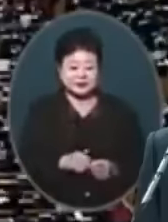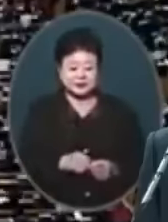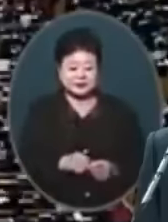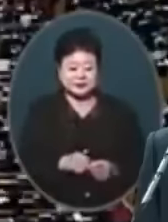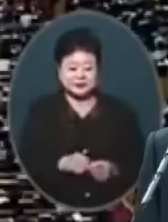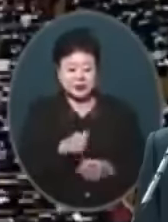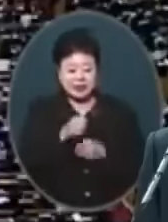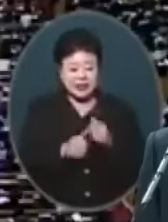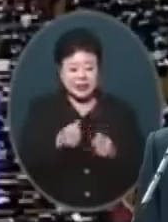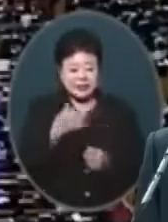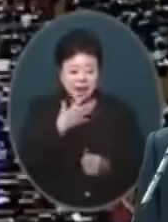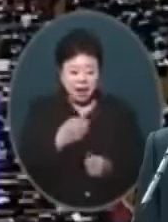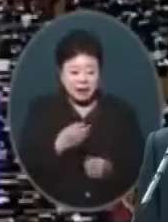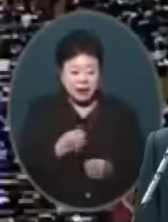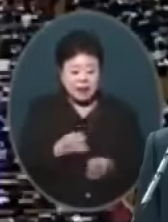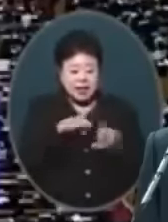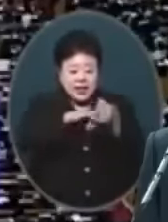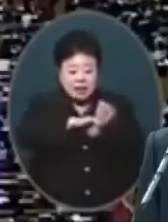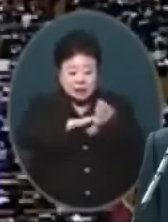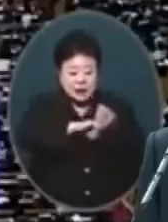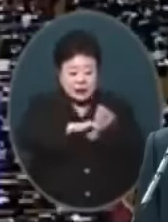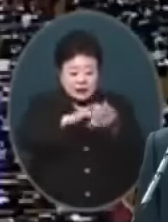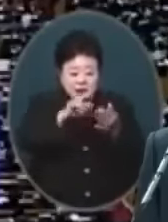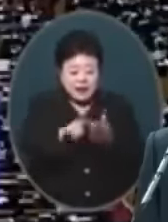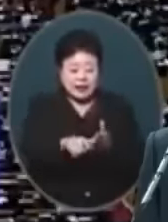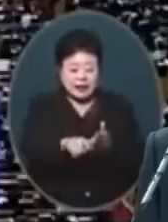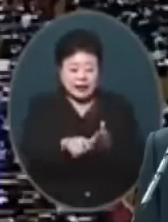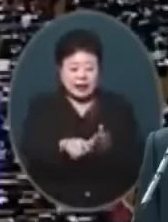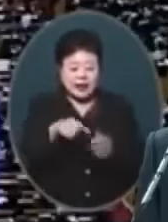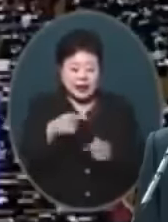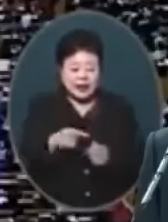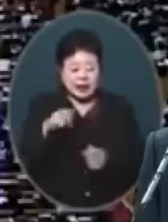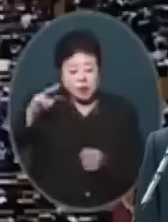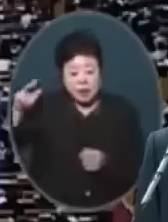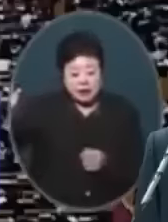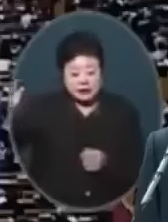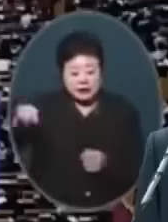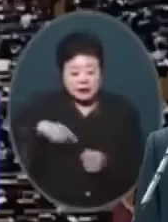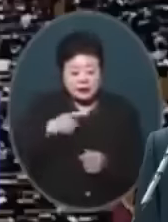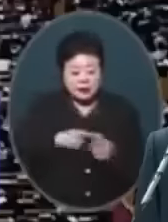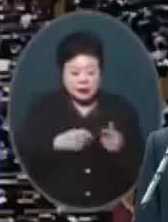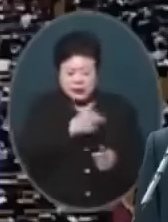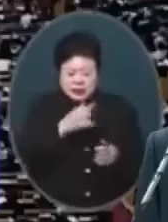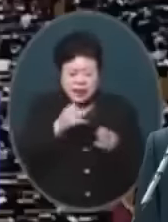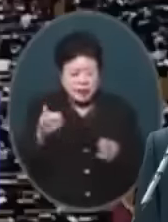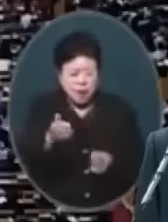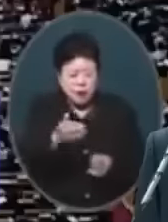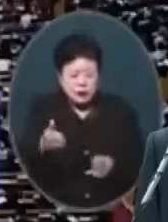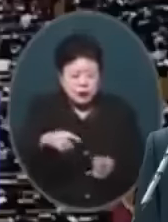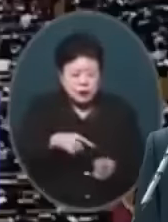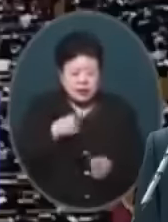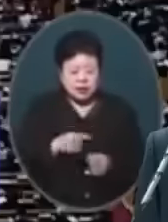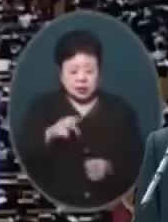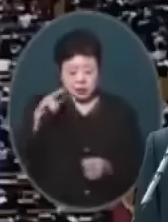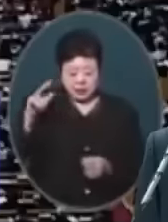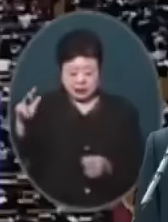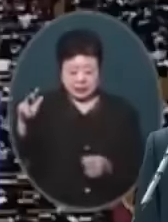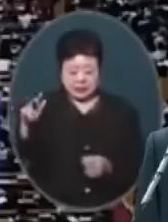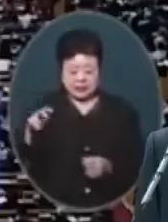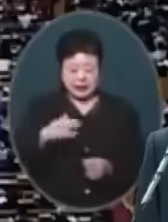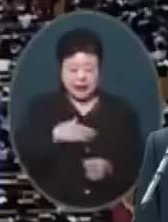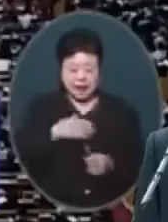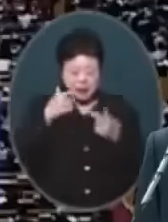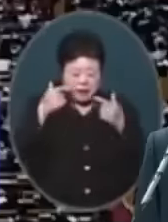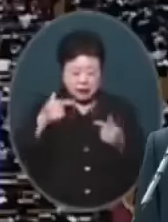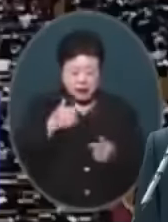15절처럼 하나님이 아브라함에게 약속하신 때 가리켜 맹세할 자가 자기보다 더 큰 이가 없으므로 자기를 가리켜 맹세하여 이르되